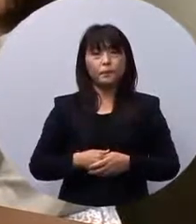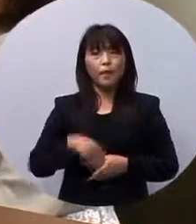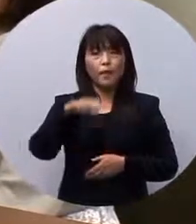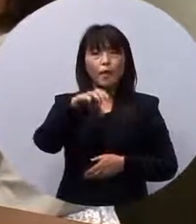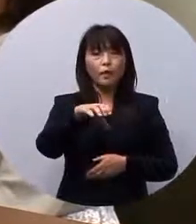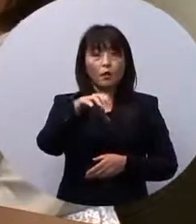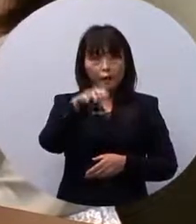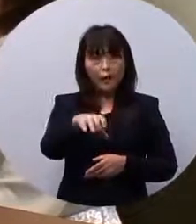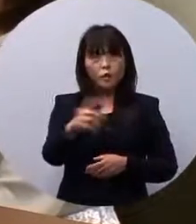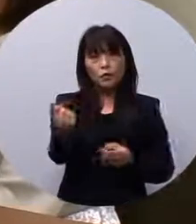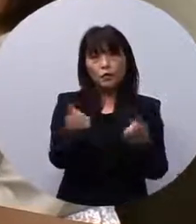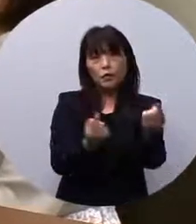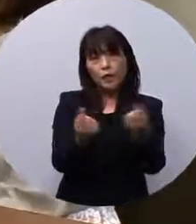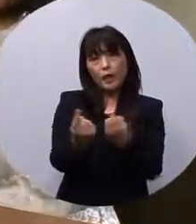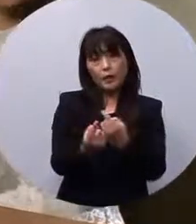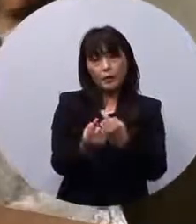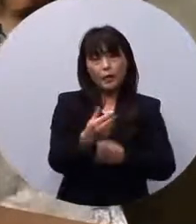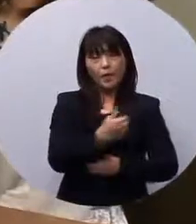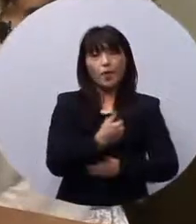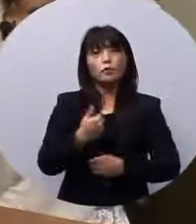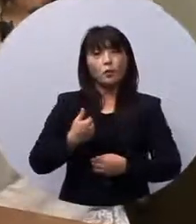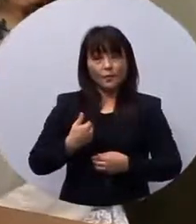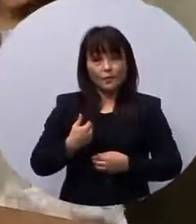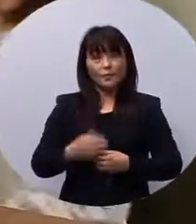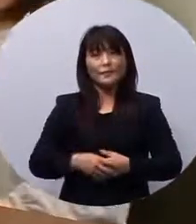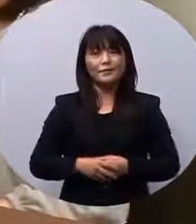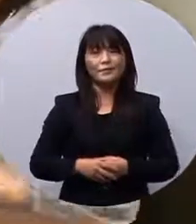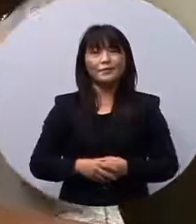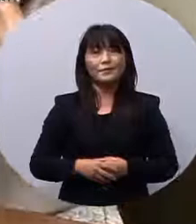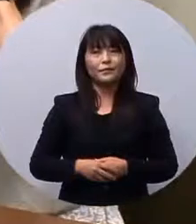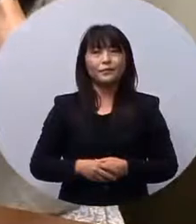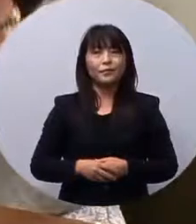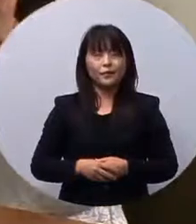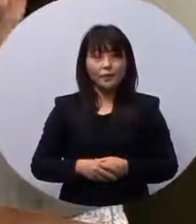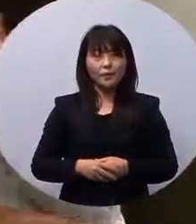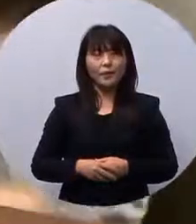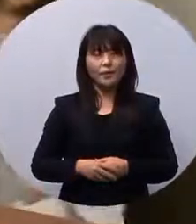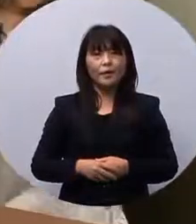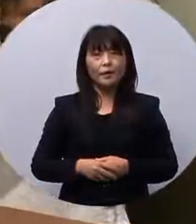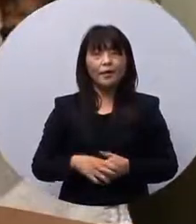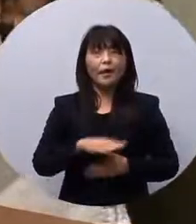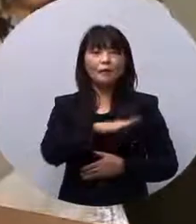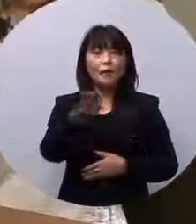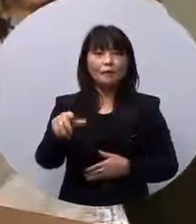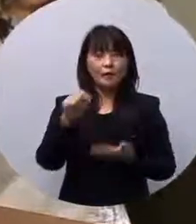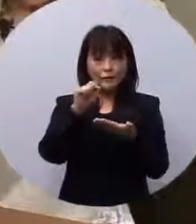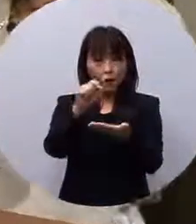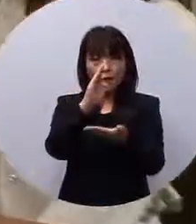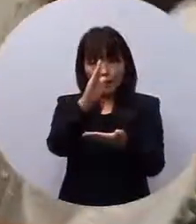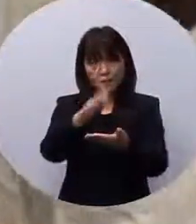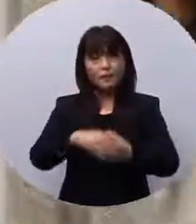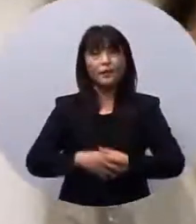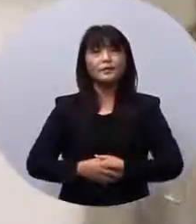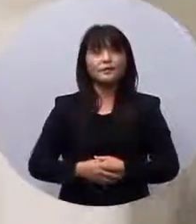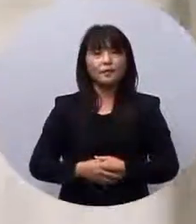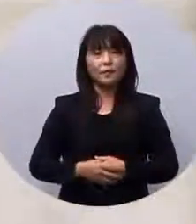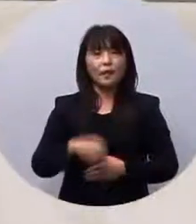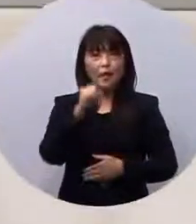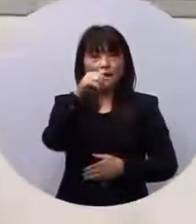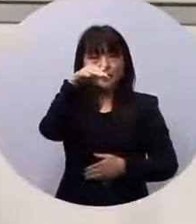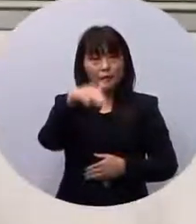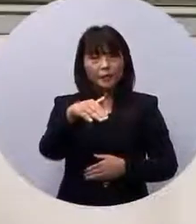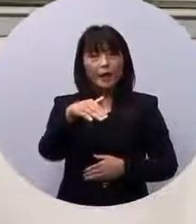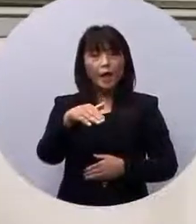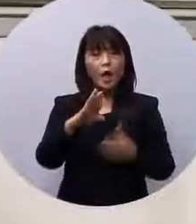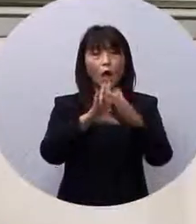にお越しいただければと思います。 あ、そうなんですね、はい、ではよかったら市民の皆さんにぜひ一言お願いします。 はい、いいね藤沢ミーティ